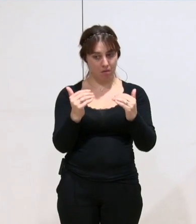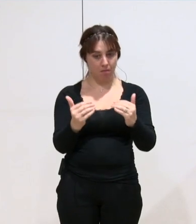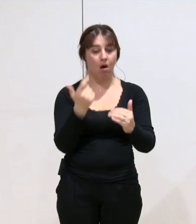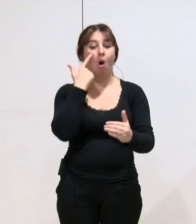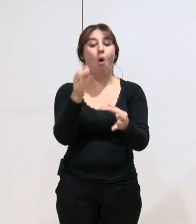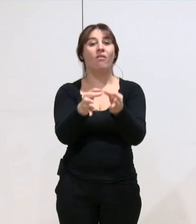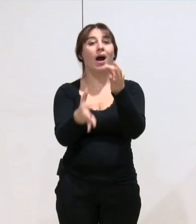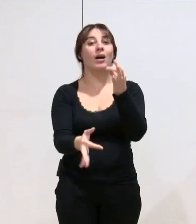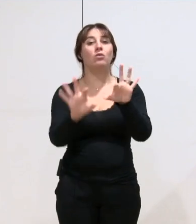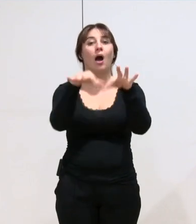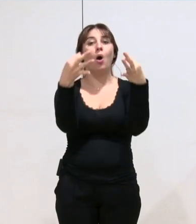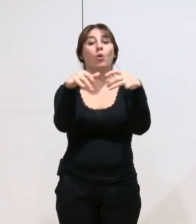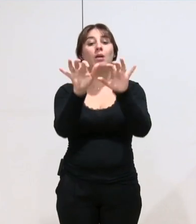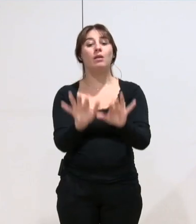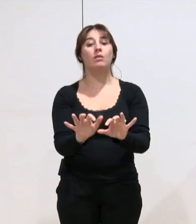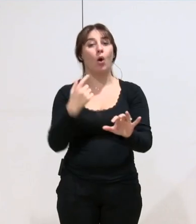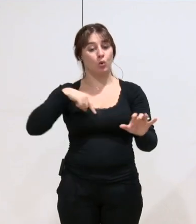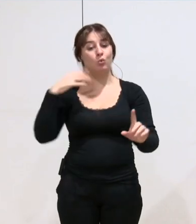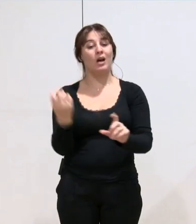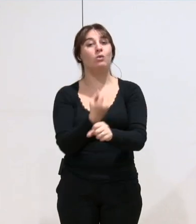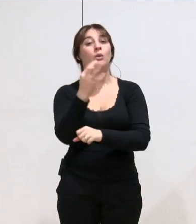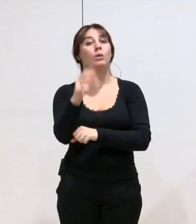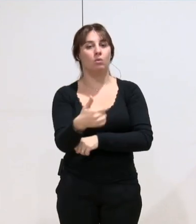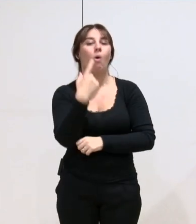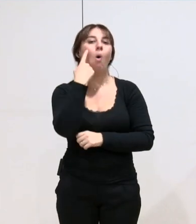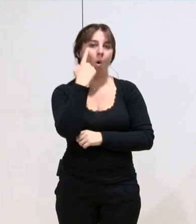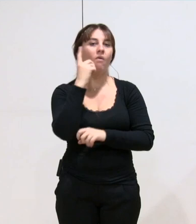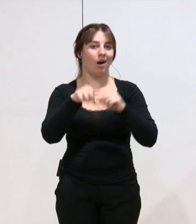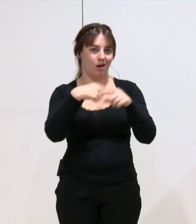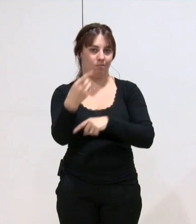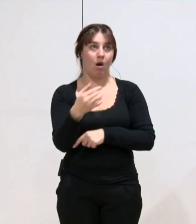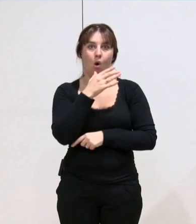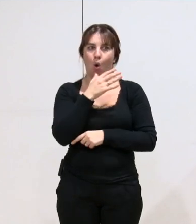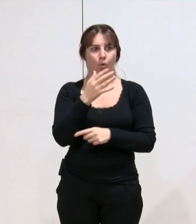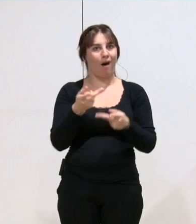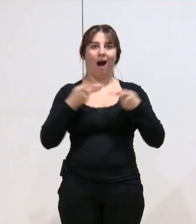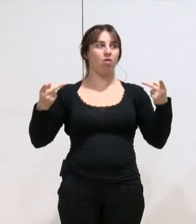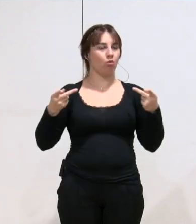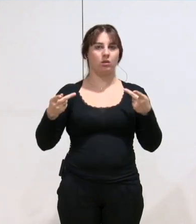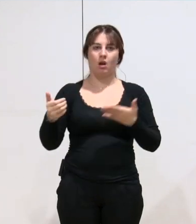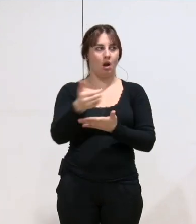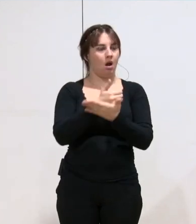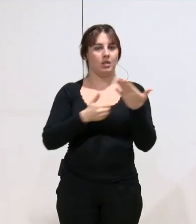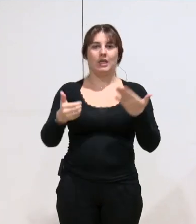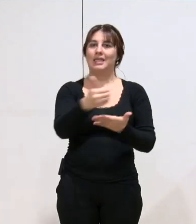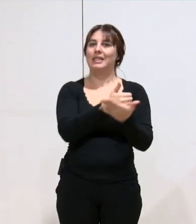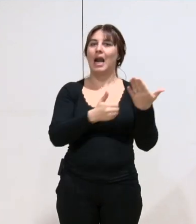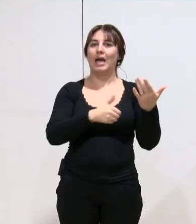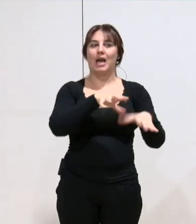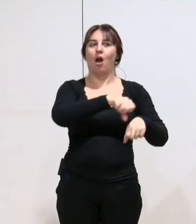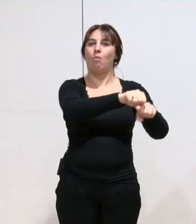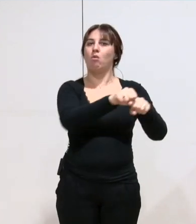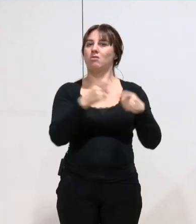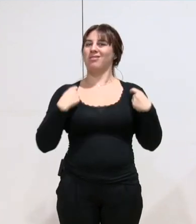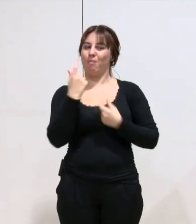administratif si notre objectif est tenu. Mais on ne peut pas dire que la masse salariale augmente, puisque pour l'instant, ce n'est pas ce que nous avons voté dans le budget.